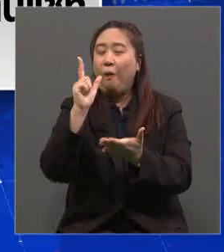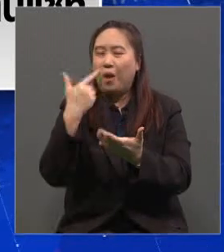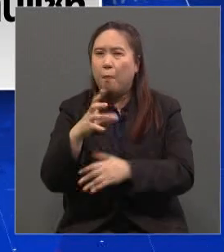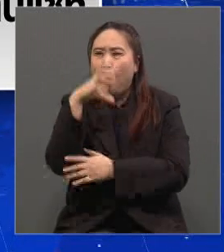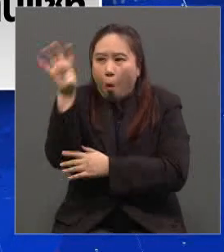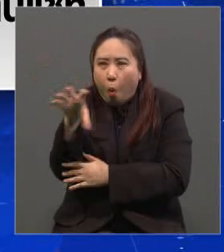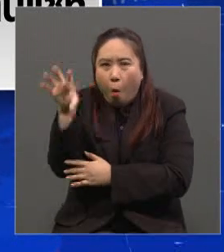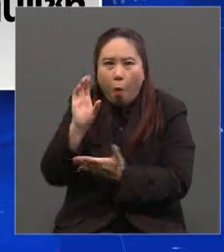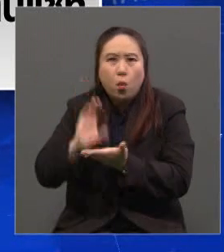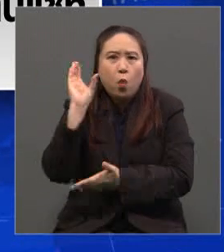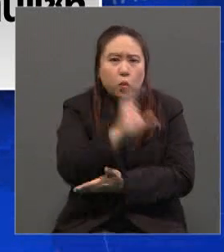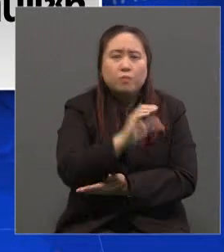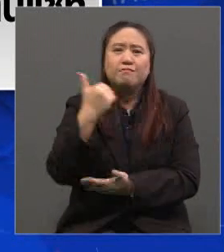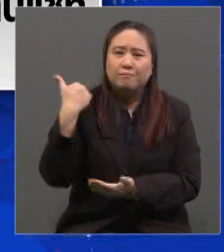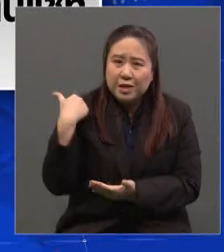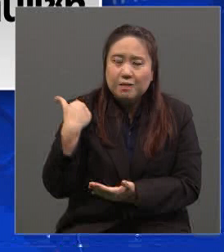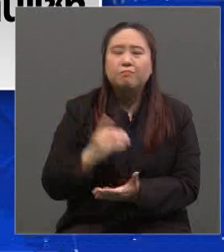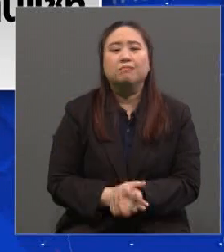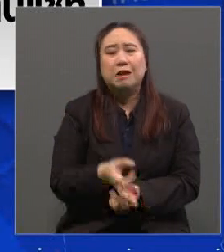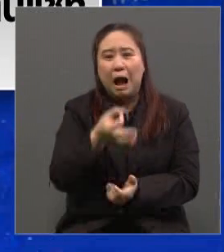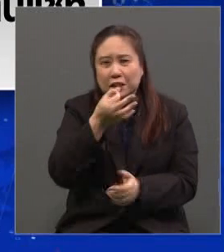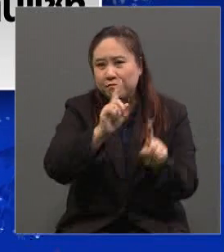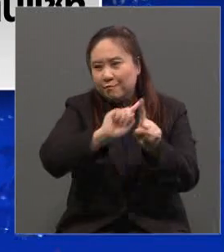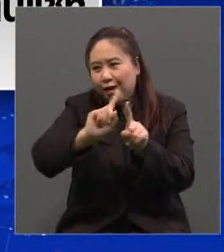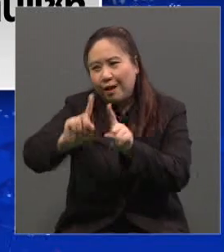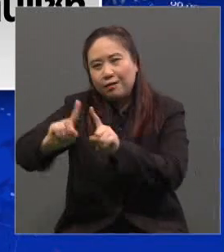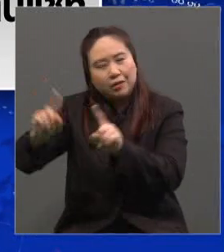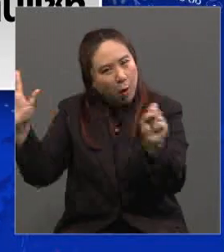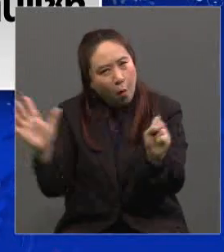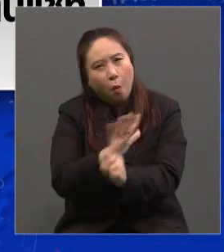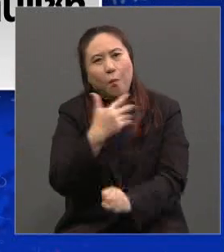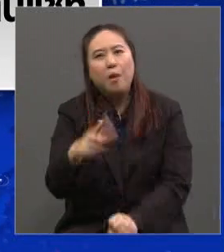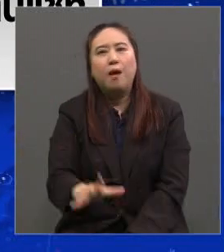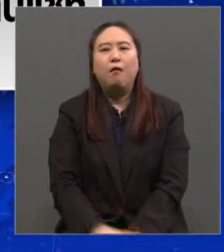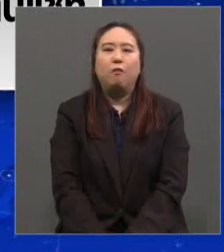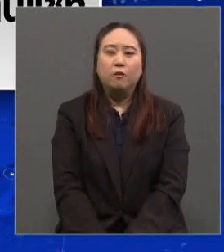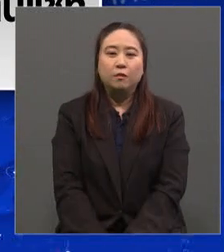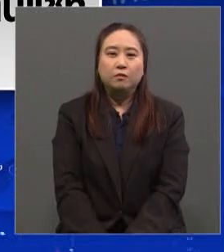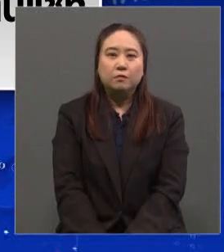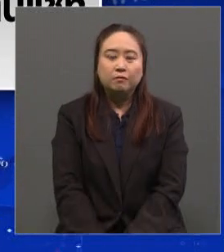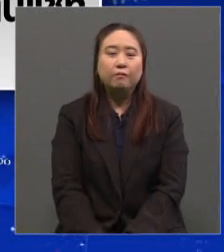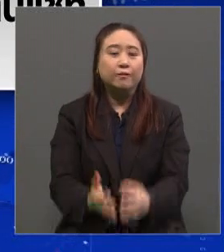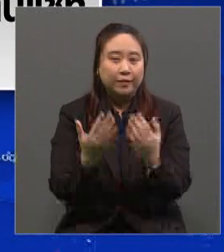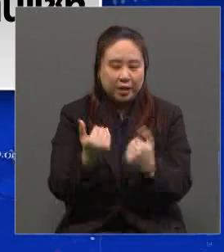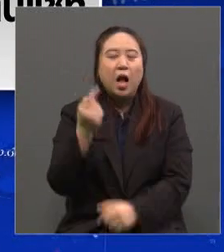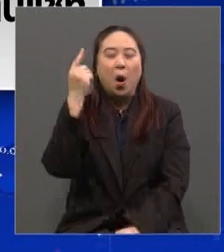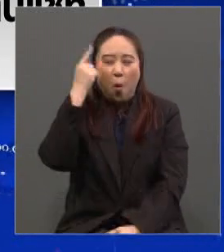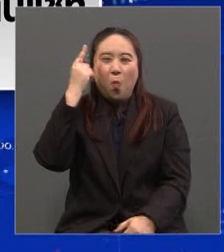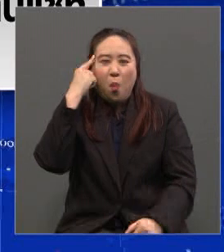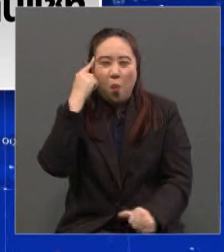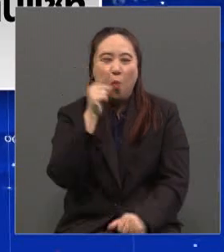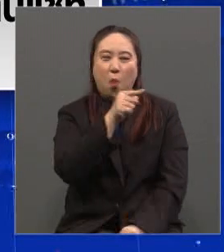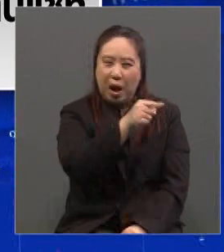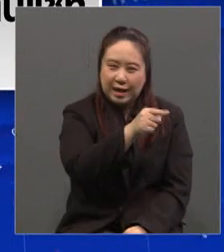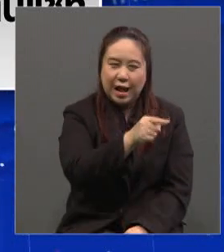นนั่นเอง คือที่เชอรี่บอกมาเนี่ยผมว่าครบทุกอาชีพแล้วนะ ใช่ค่ะ ก็เห็นไหมล่ะคะก็อย่างที่เขาบอกไปรู้ทั้งรู้